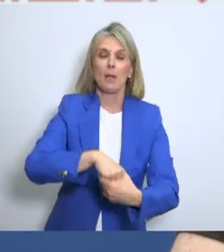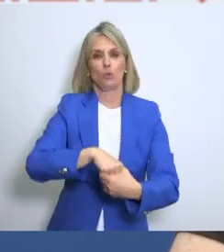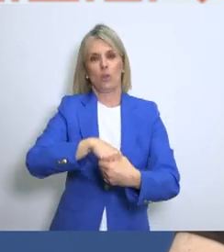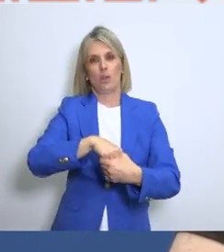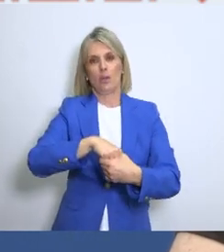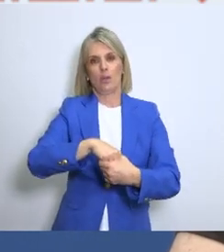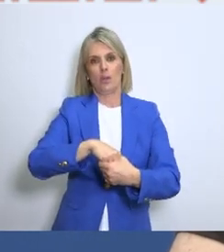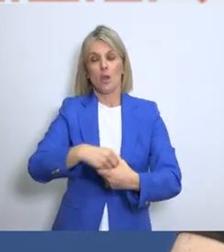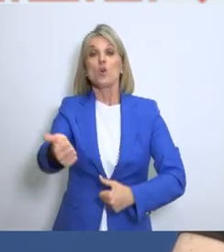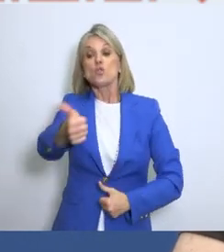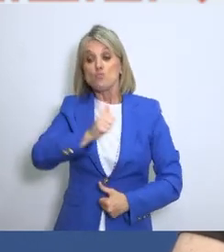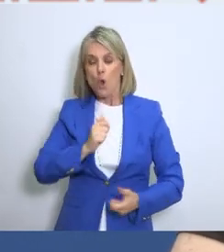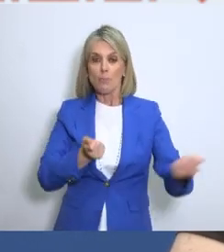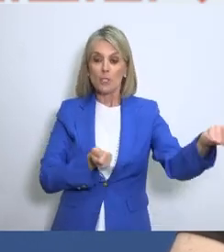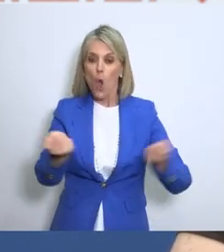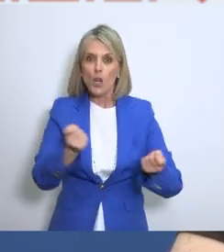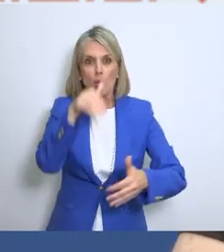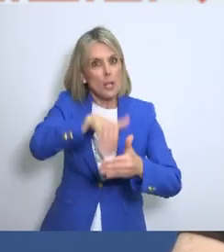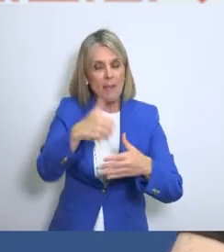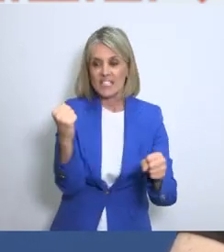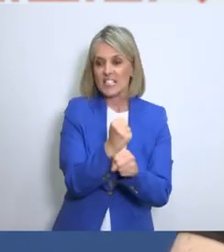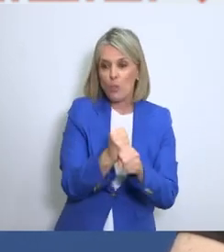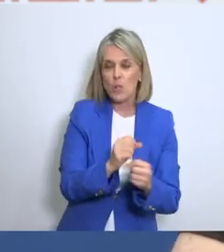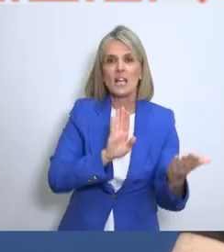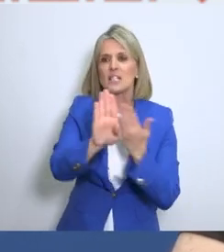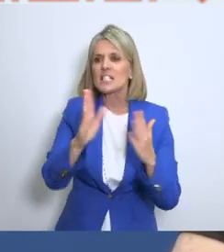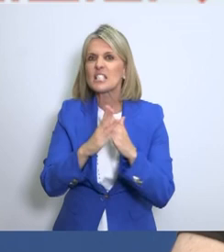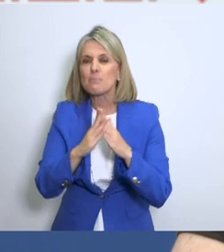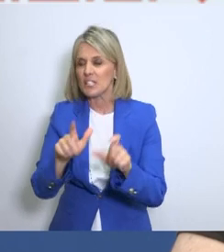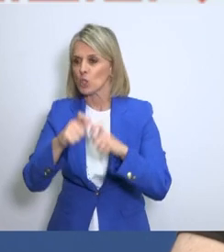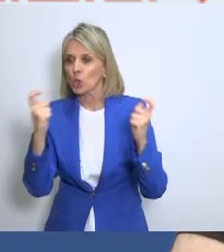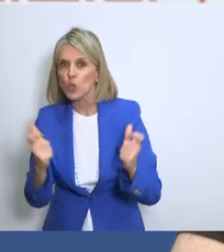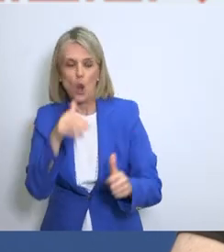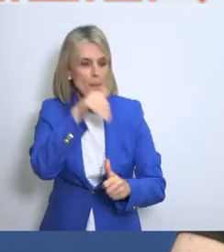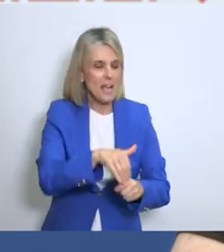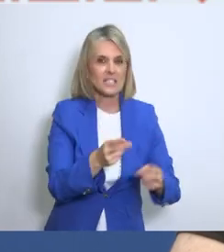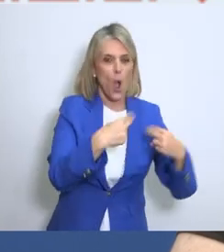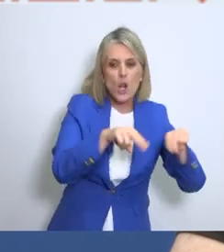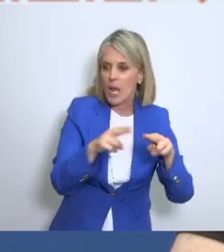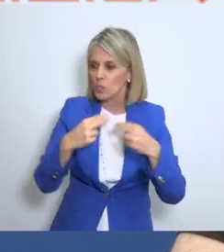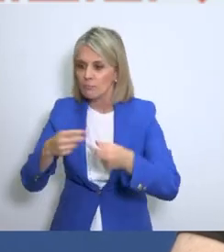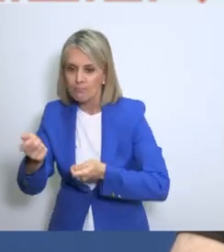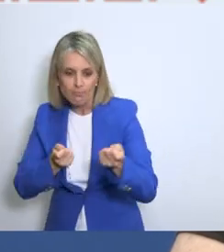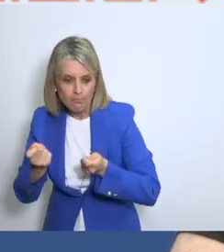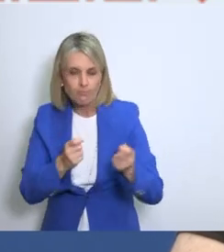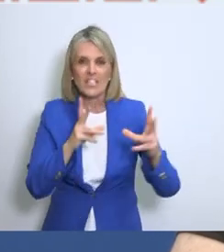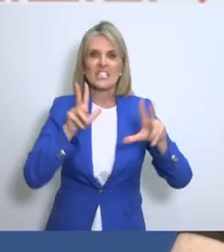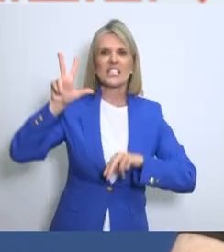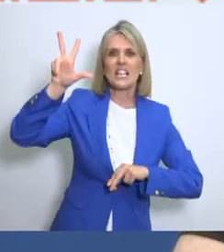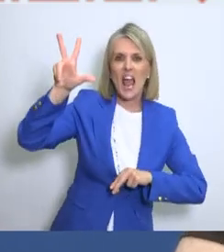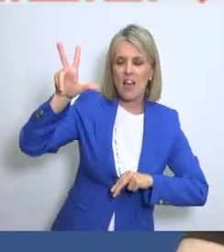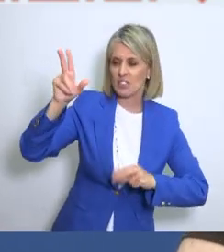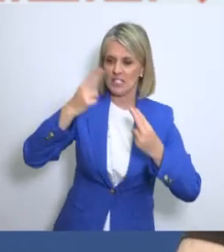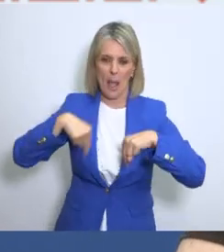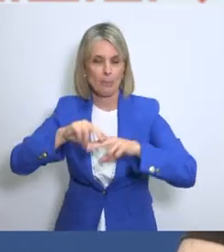την αυτοοργάνωση στους χώρους δουλειάς, στις γειτονιές, στα σχολεία και στις σχολές, μέσα από συνελεύσεις,